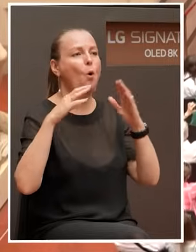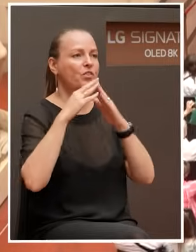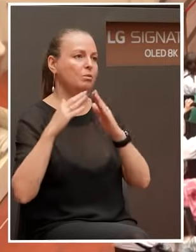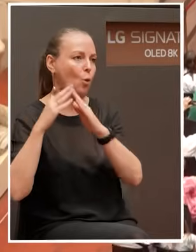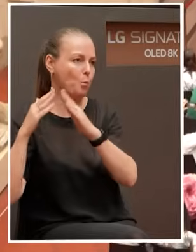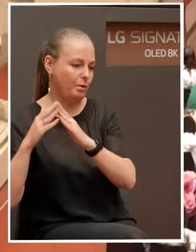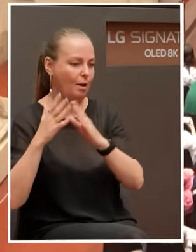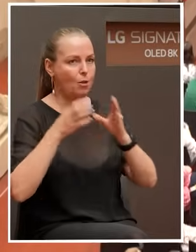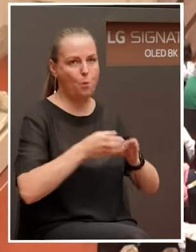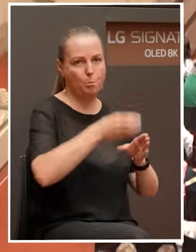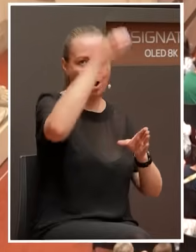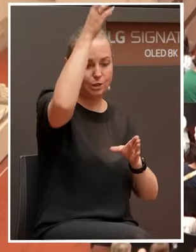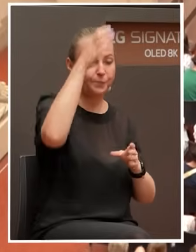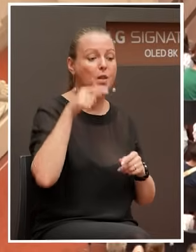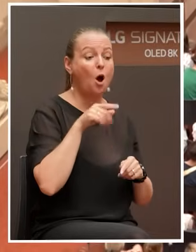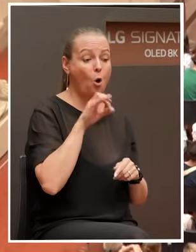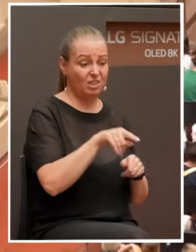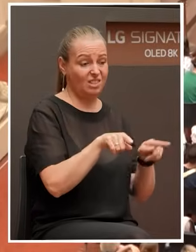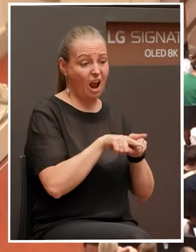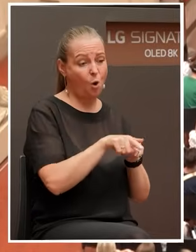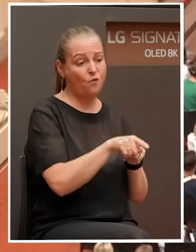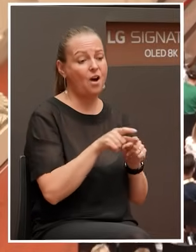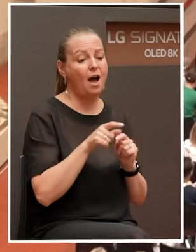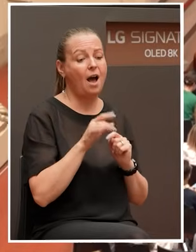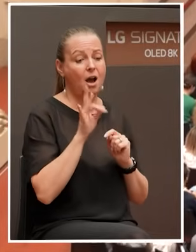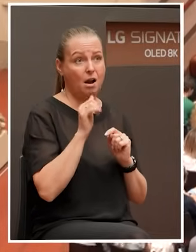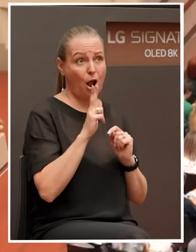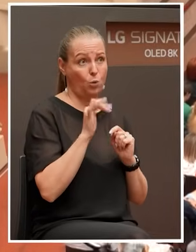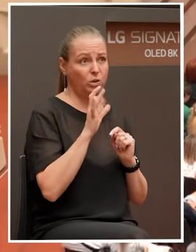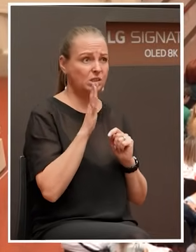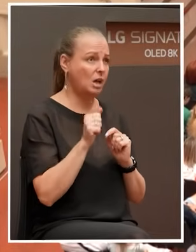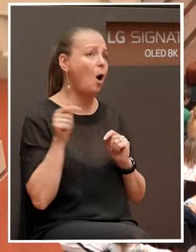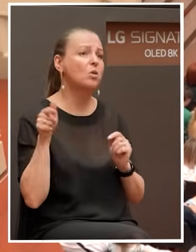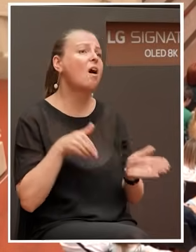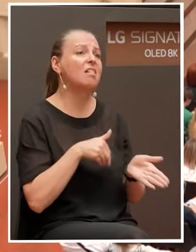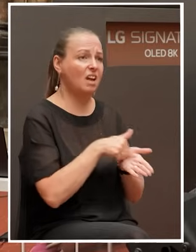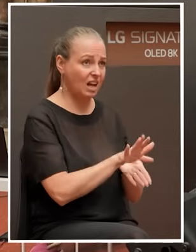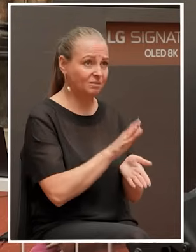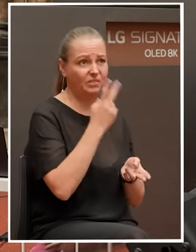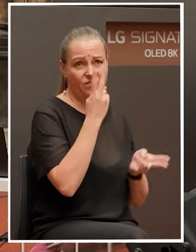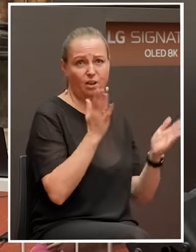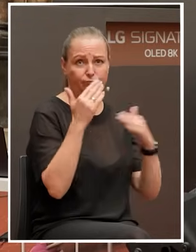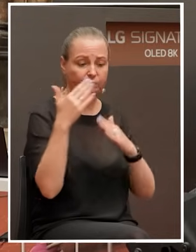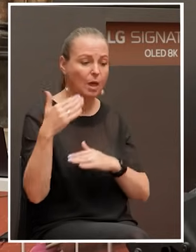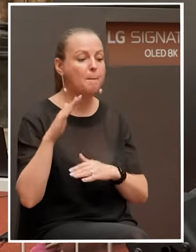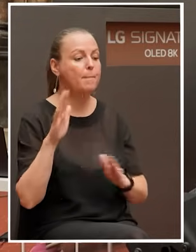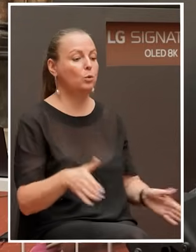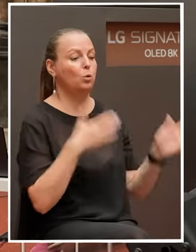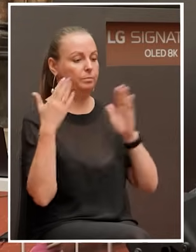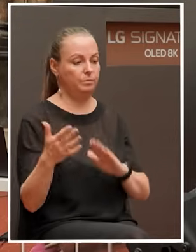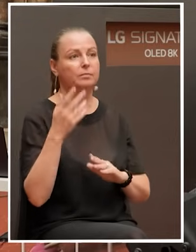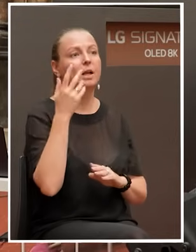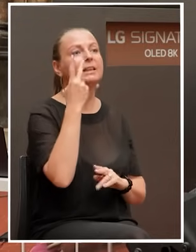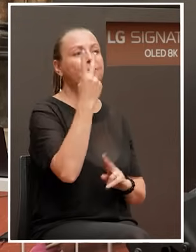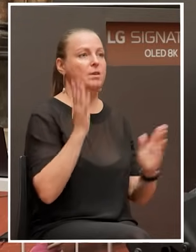От этого ракурса довольно такого экзотического он быстро отказывается и создает несколько вещей, буквально